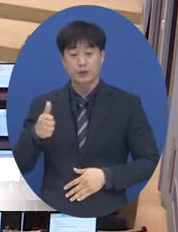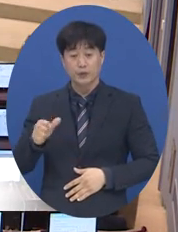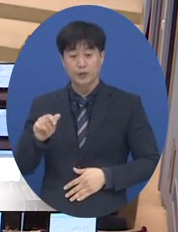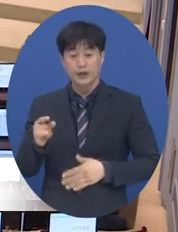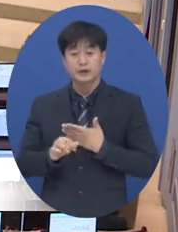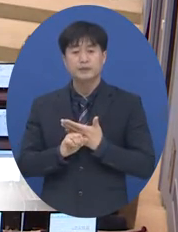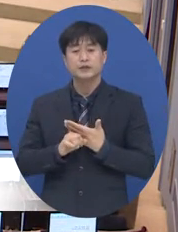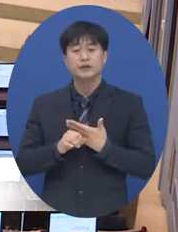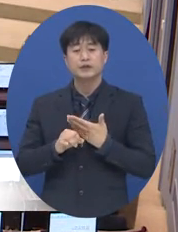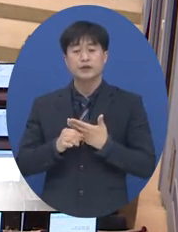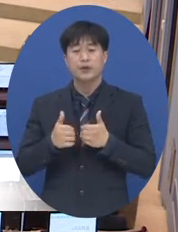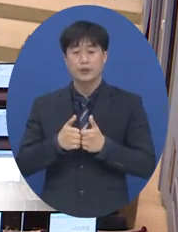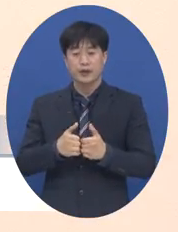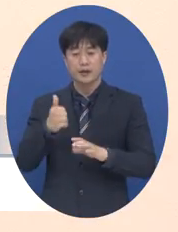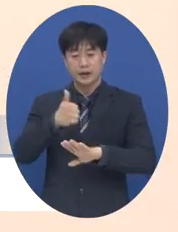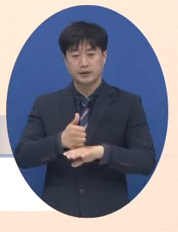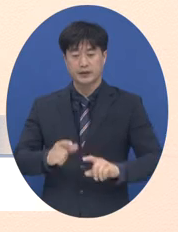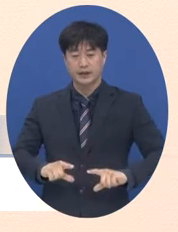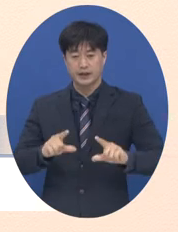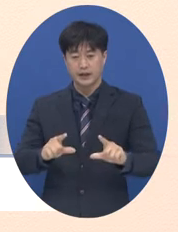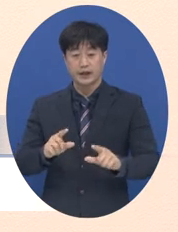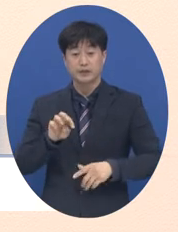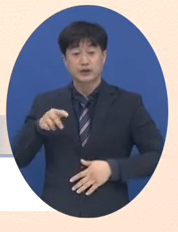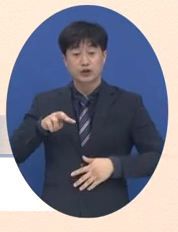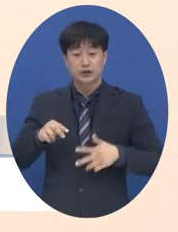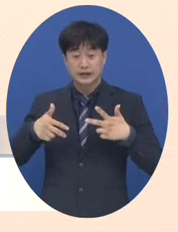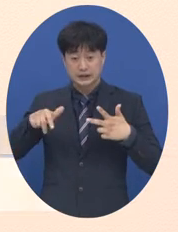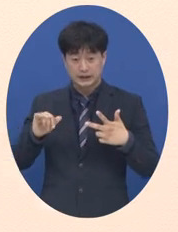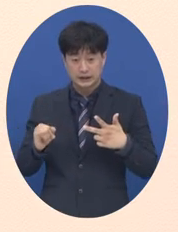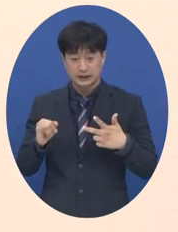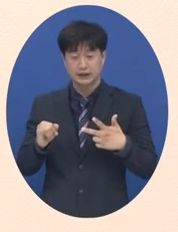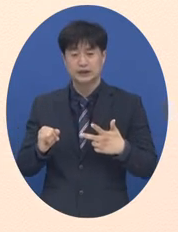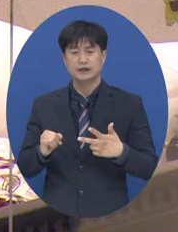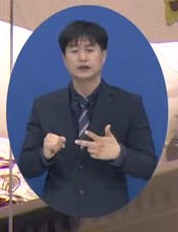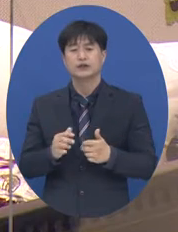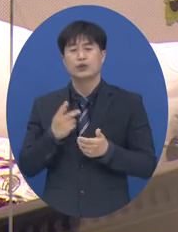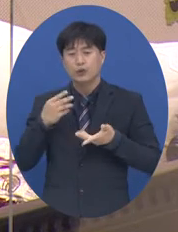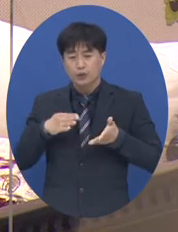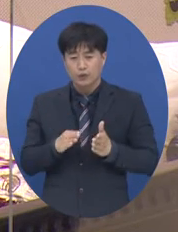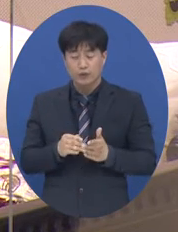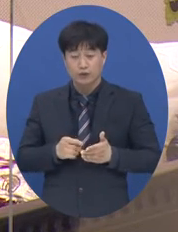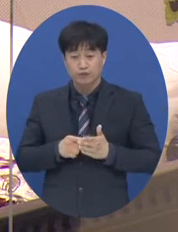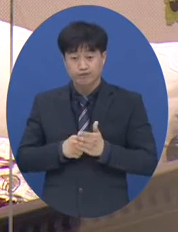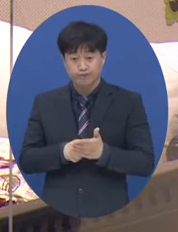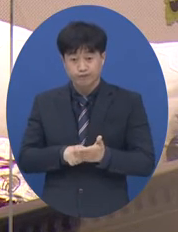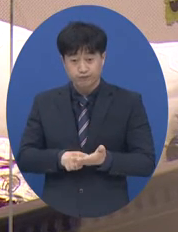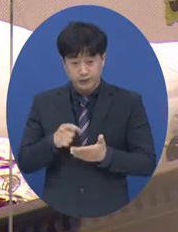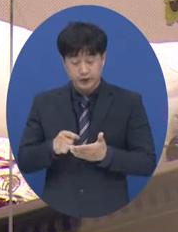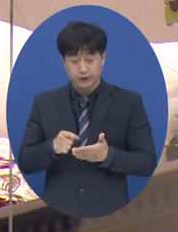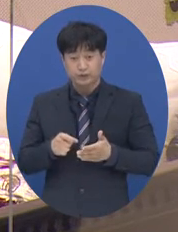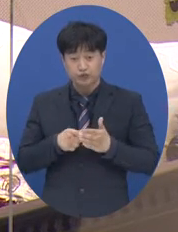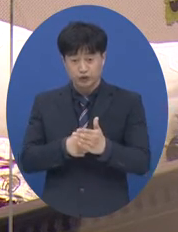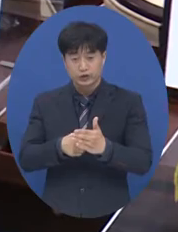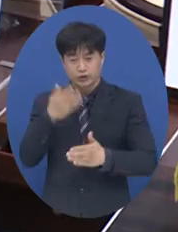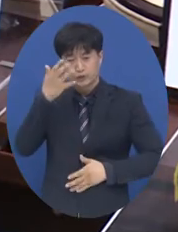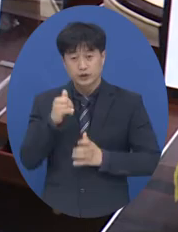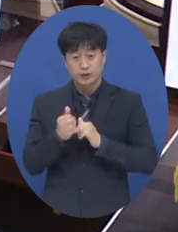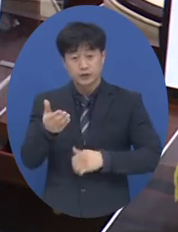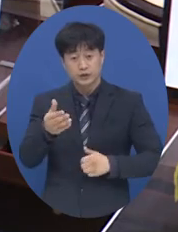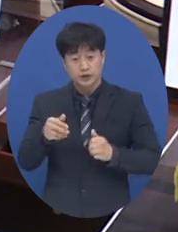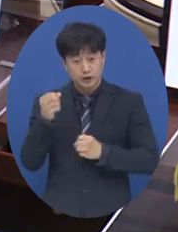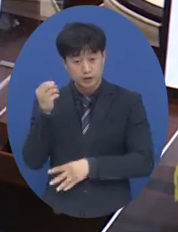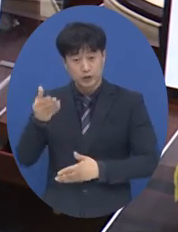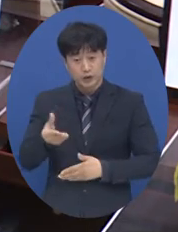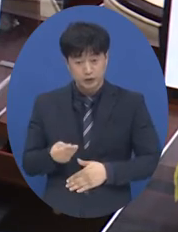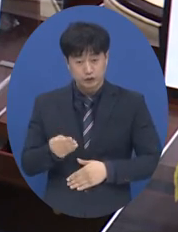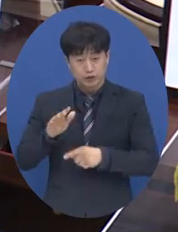355회 임시회 마지막 날. 민선 7기 경기도가 역점적으로 추진하고 있는 정책인 청년 기본대출과